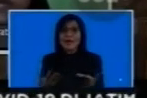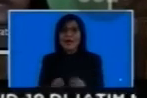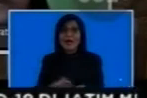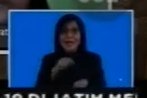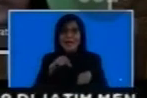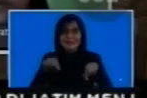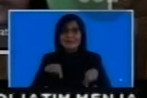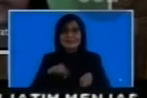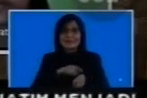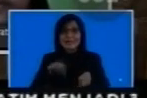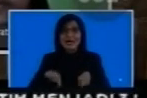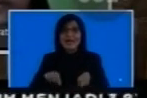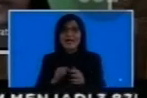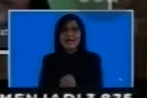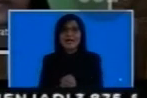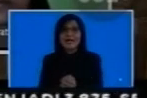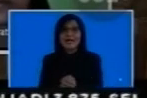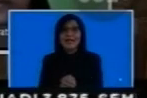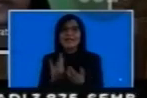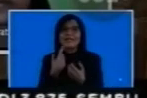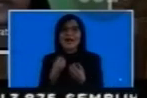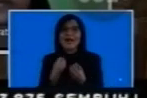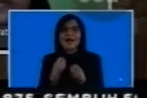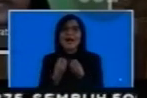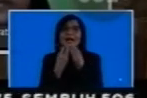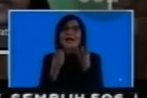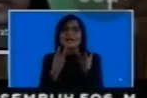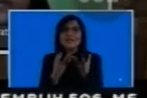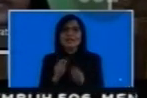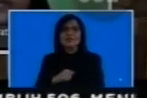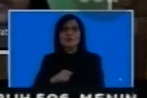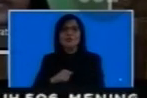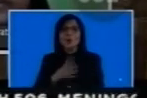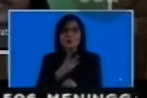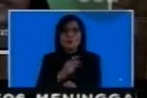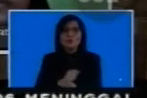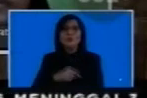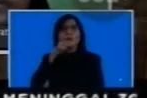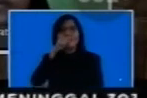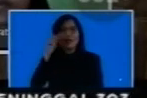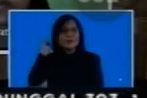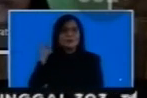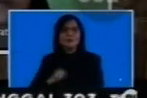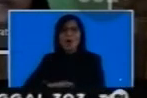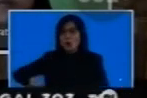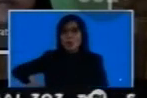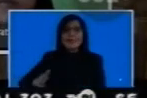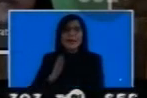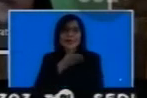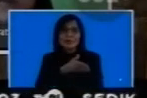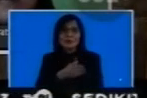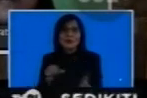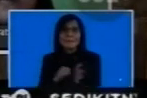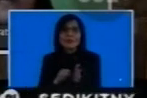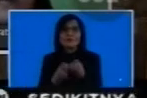dengar Rivaldi yang ngajar bukan cuma guru aja, tapi juga kakak-kakak, orang tua, dan lain-lain. Jadi keluarga juga ikut mengajar